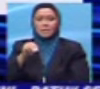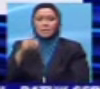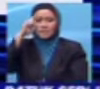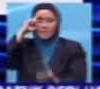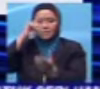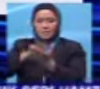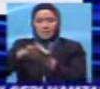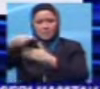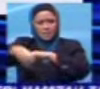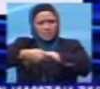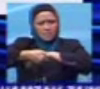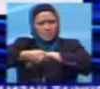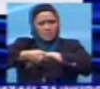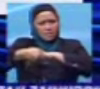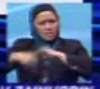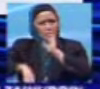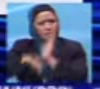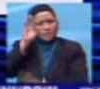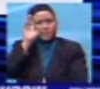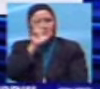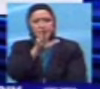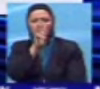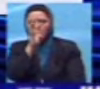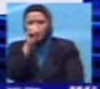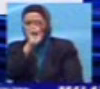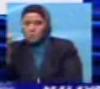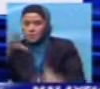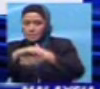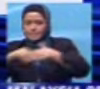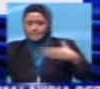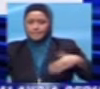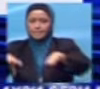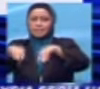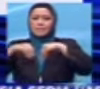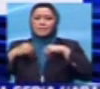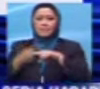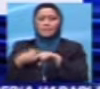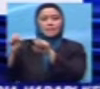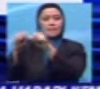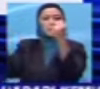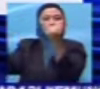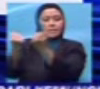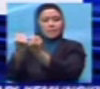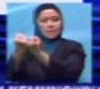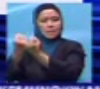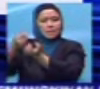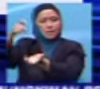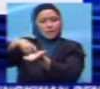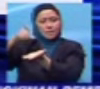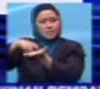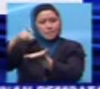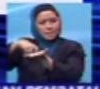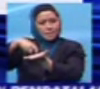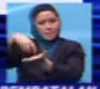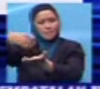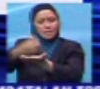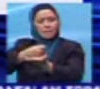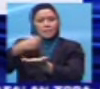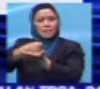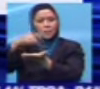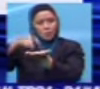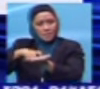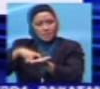suapan itu berjumlah lebih daripada RM360,000 diterima daripada sebuah syarikat pemungut hutang di Kelab Shah Alam,